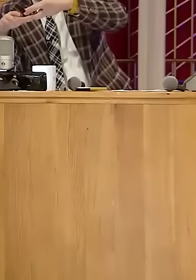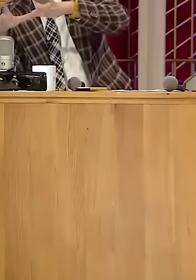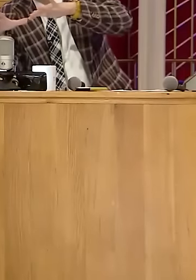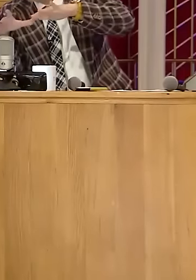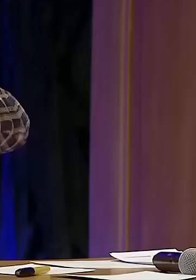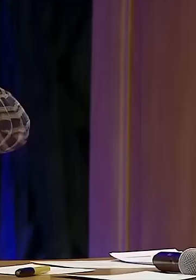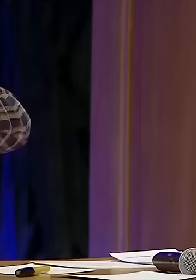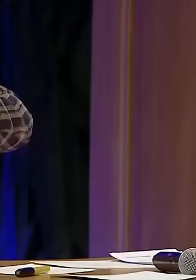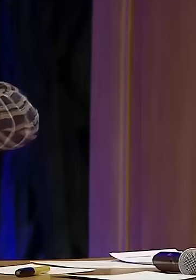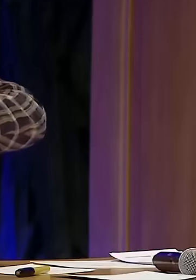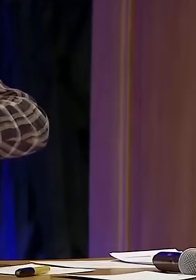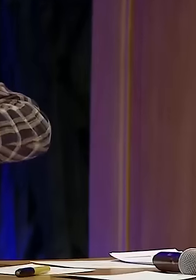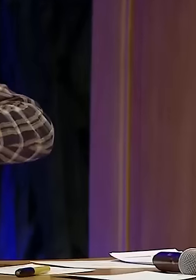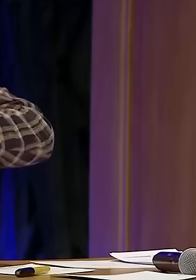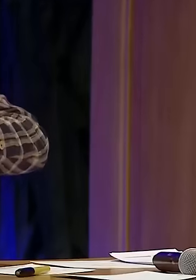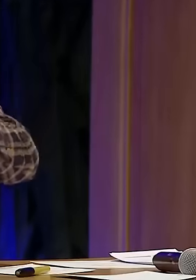Onun altında da